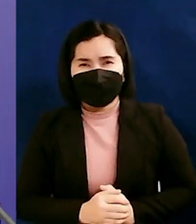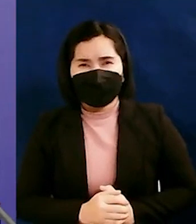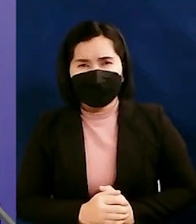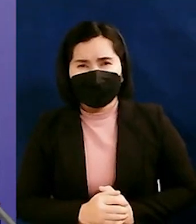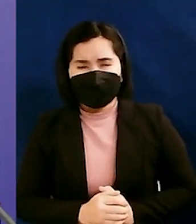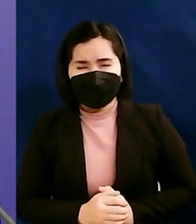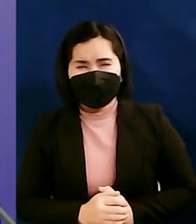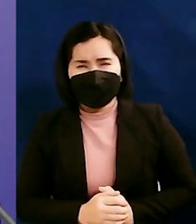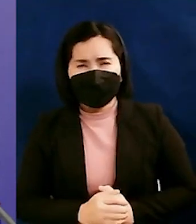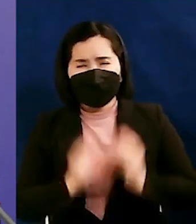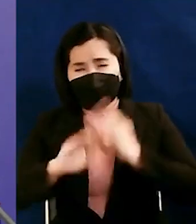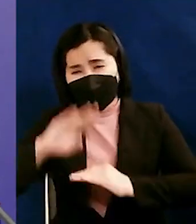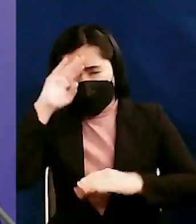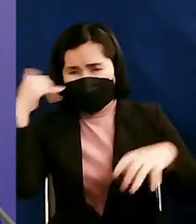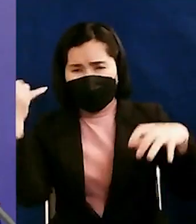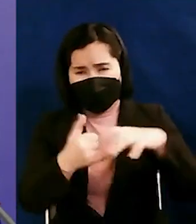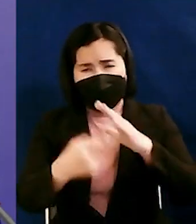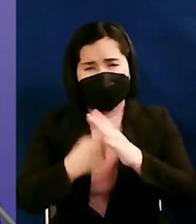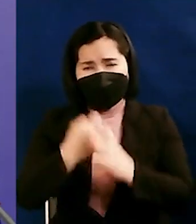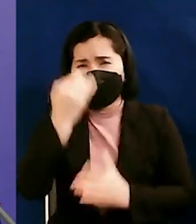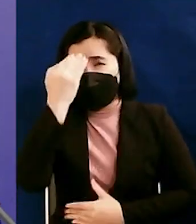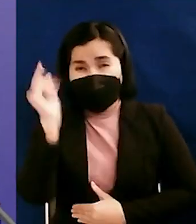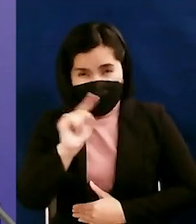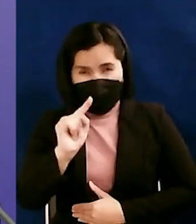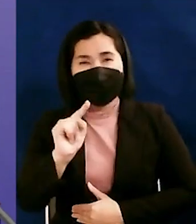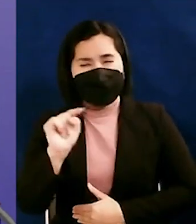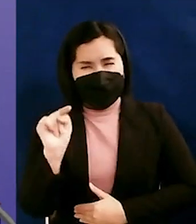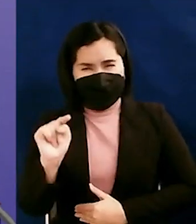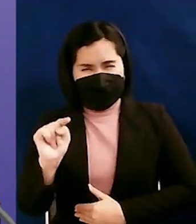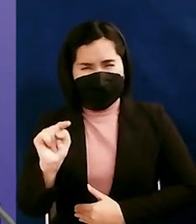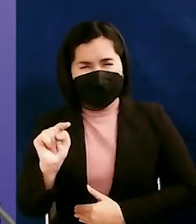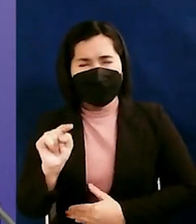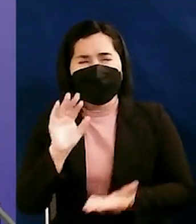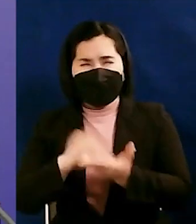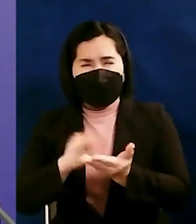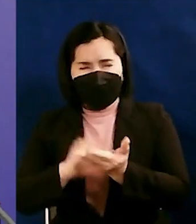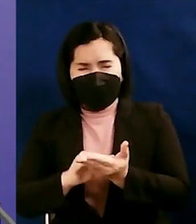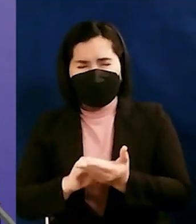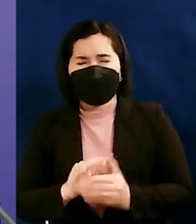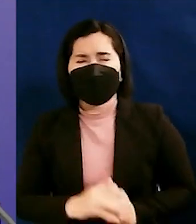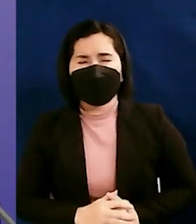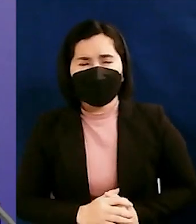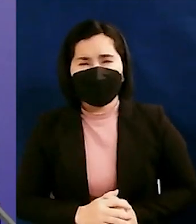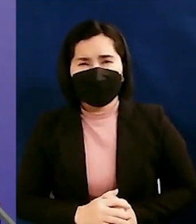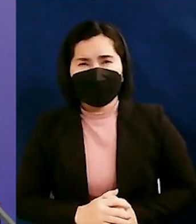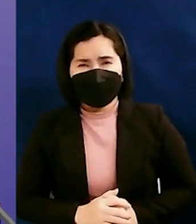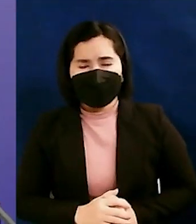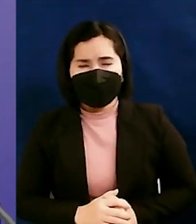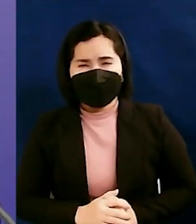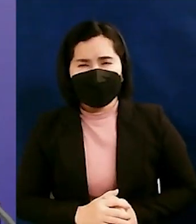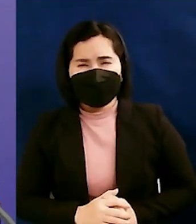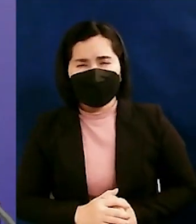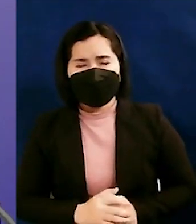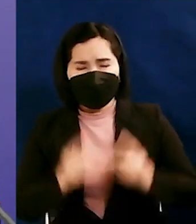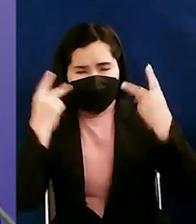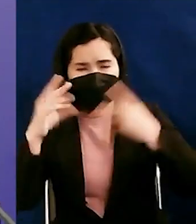ได้แอบว่าอะไรนะครับอันนี้คือส่วนที่สูงสุดนะครับที่ทางที่คนแฮกน